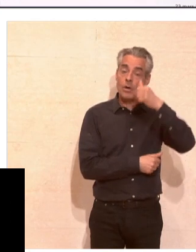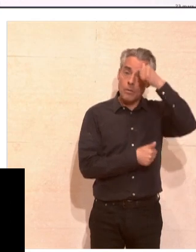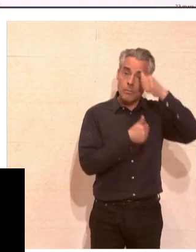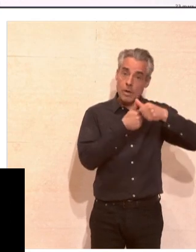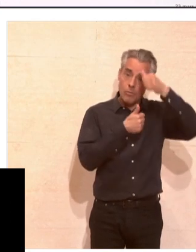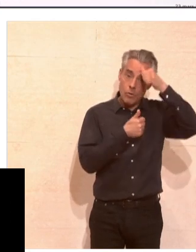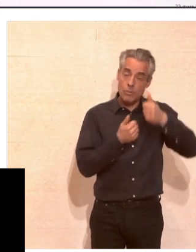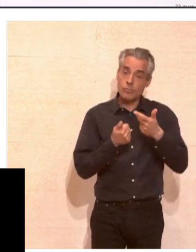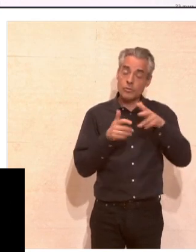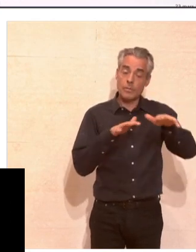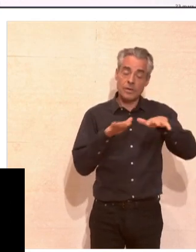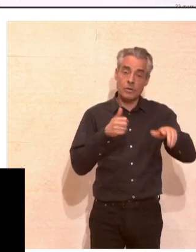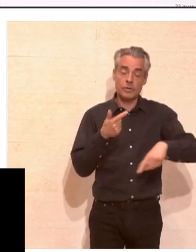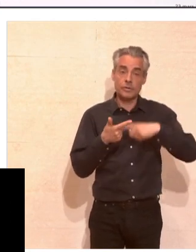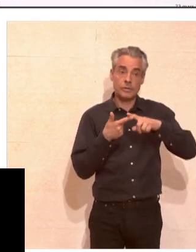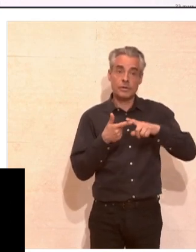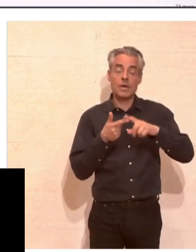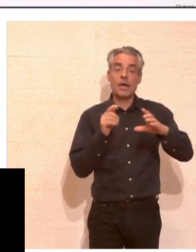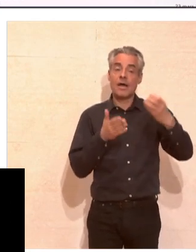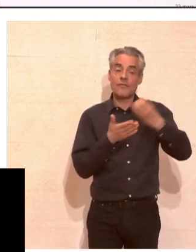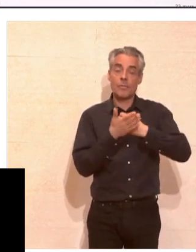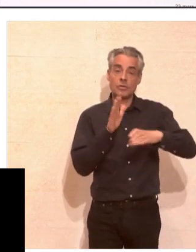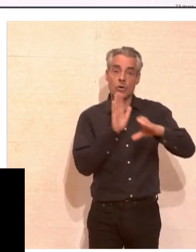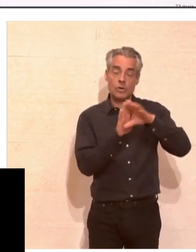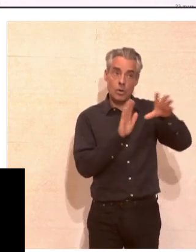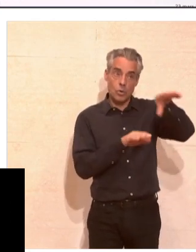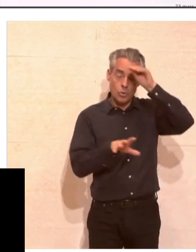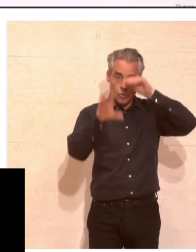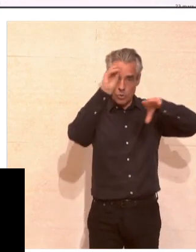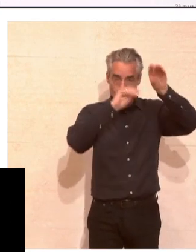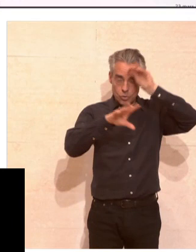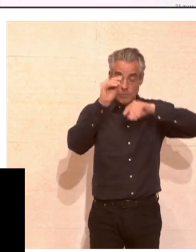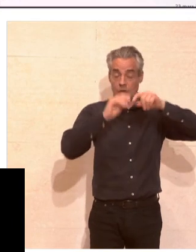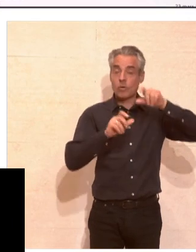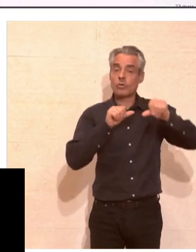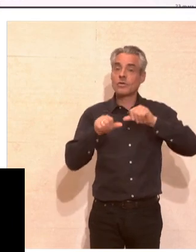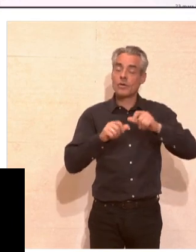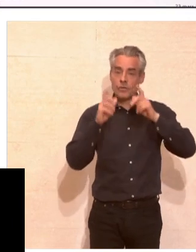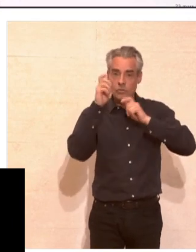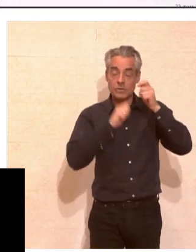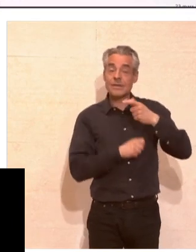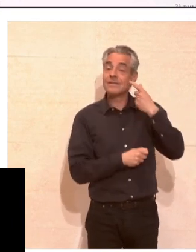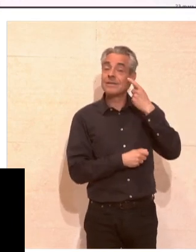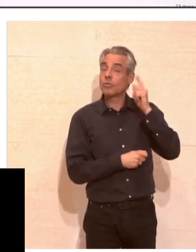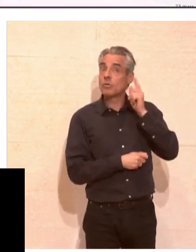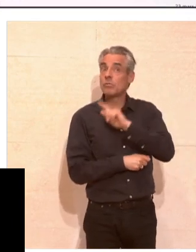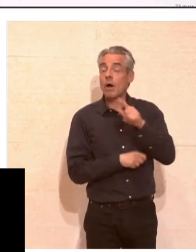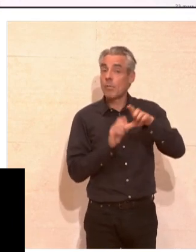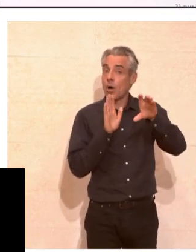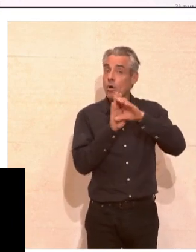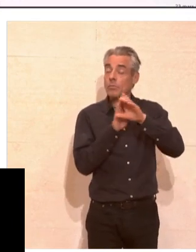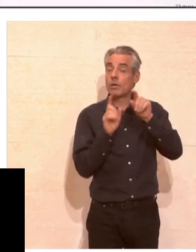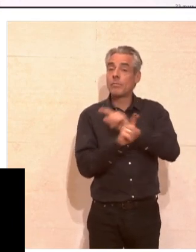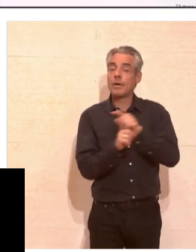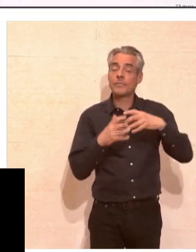différents mécanismes. Le premier, c'est encoder l'information. Il faut être attentif pour pouvoir encoder l'information. Évidemment, si on ne l'écoute pas, on ne l'encode pas. On